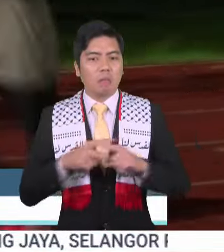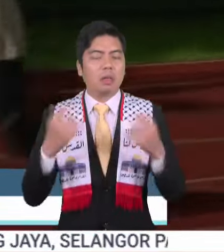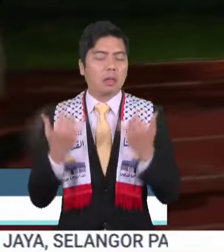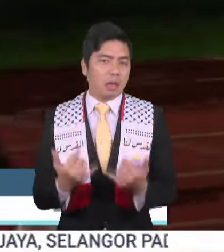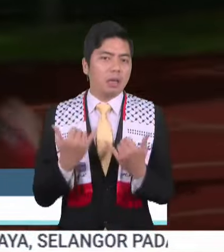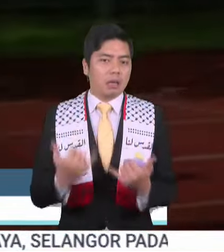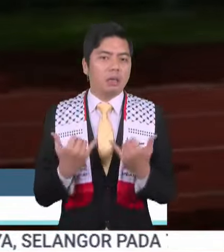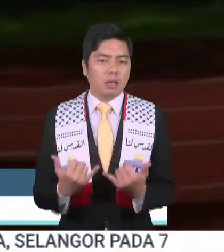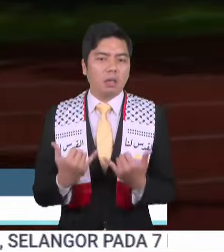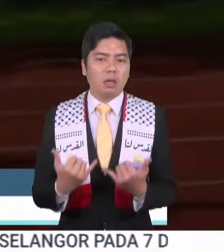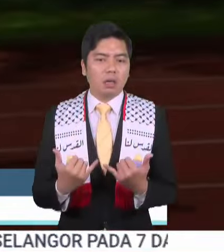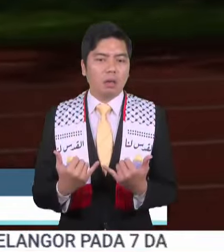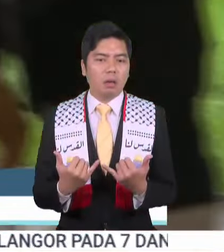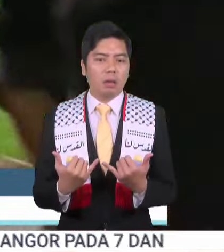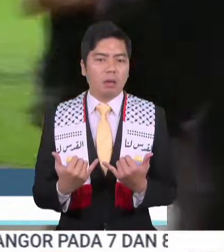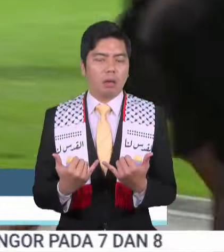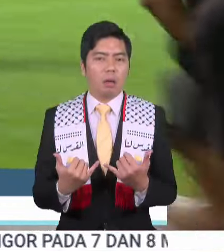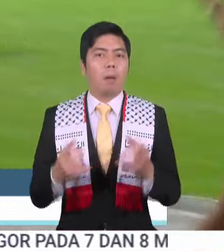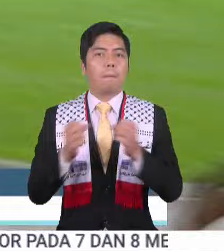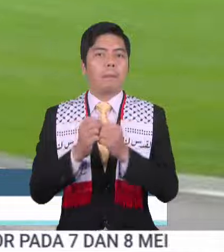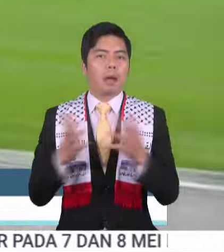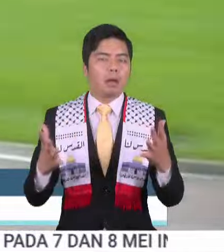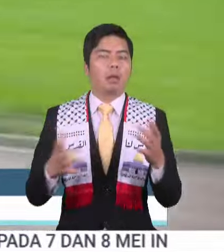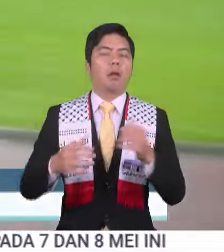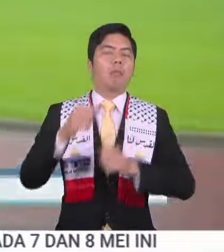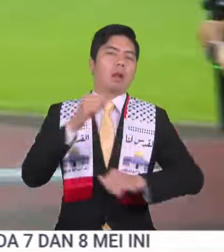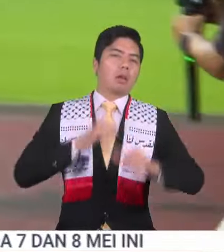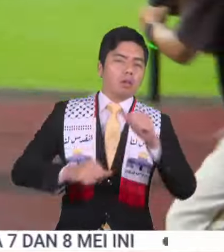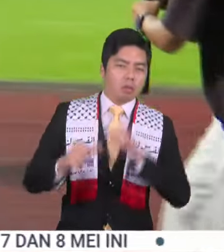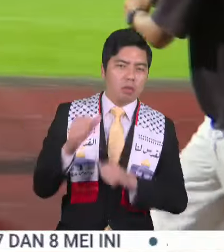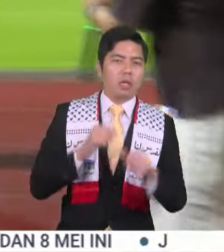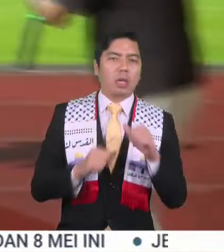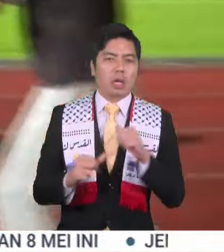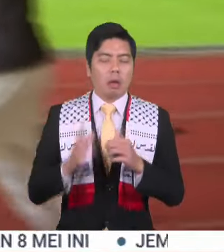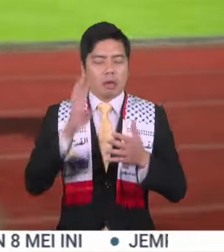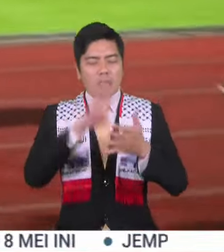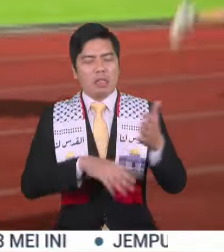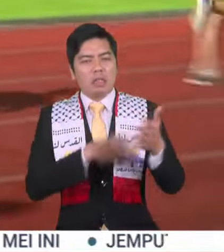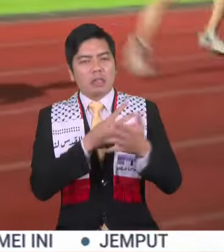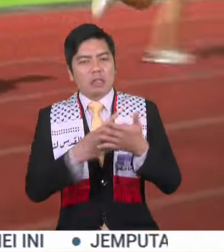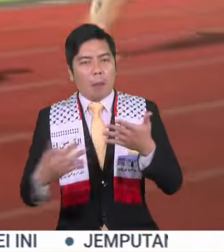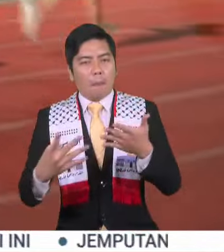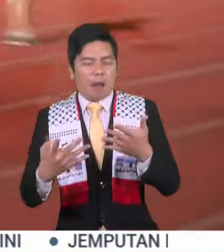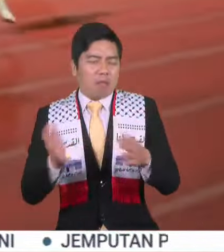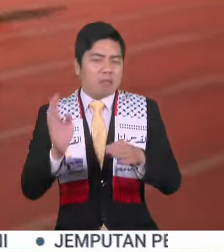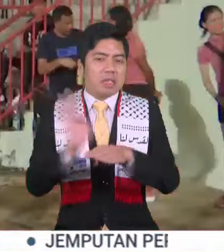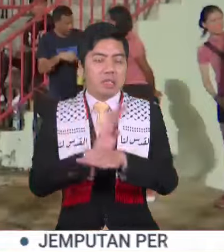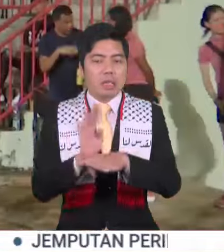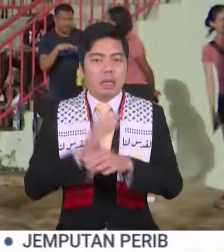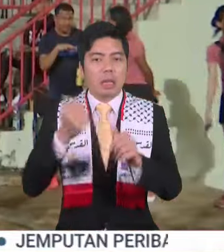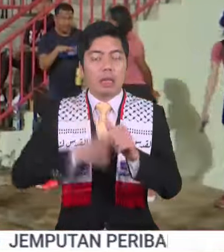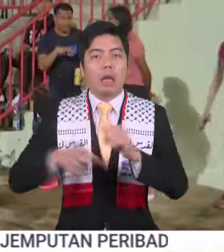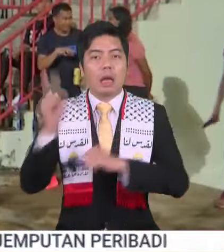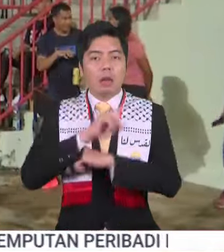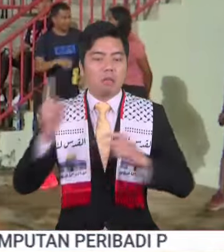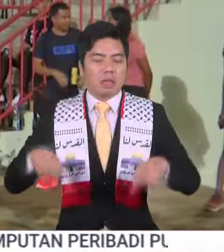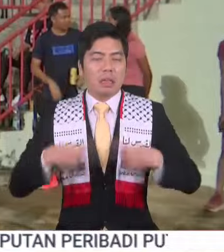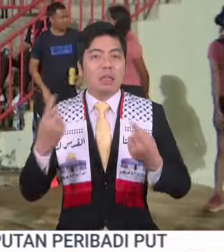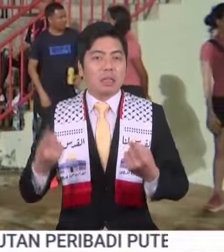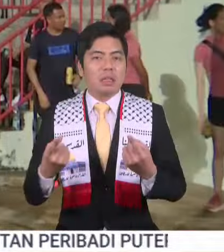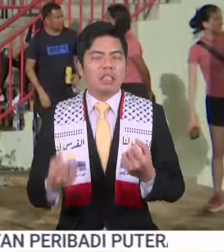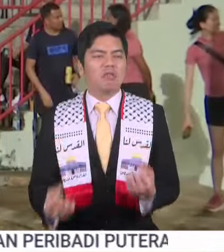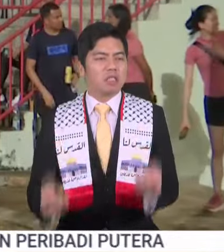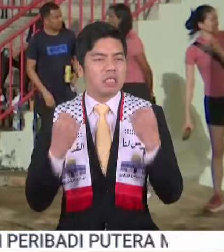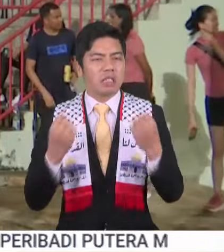dah banyak job berlakon, so schedule makin tight. So untuk Haris pergi gym tu agak